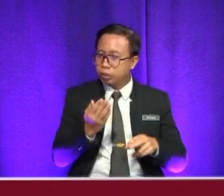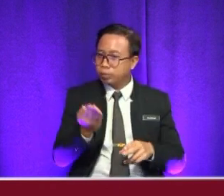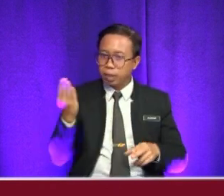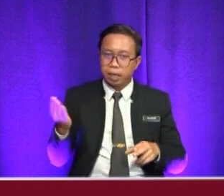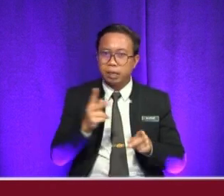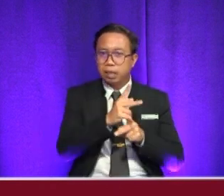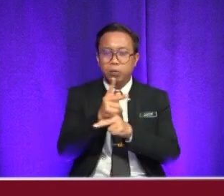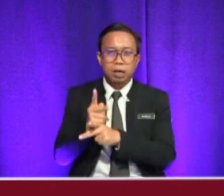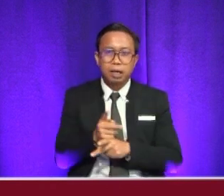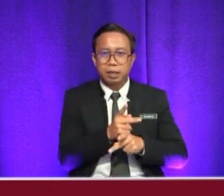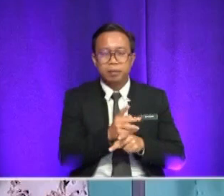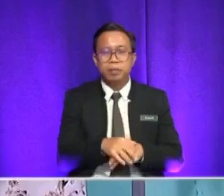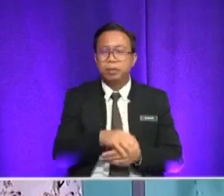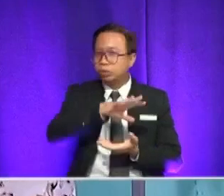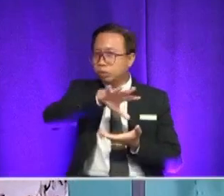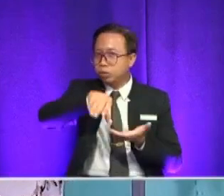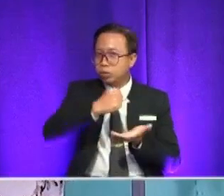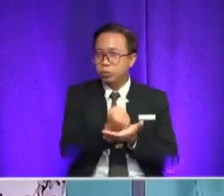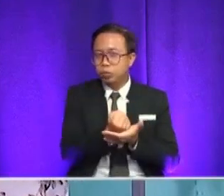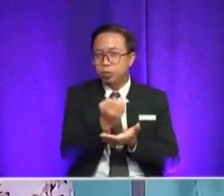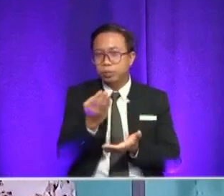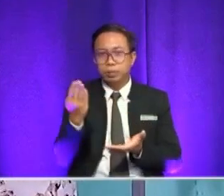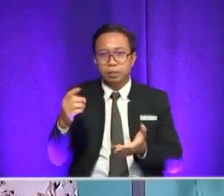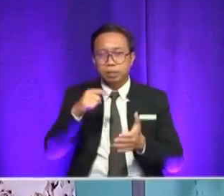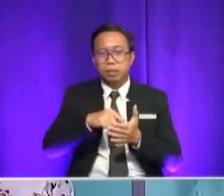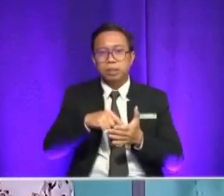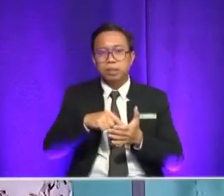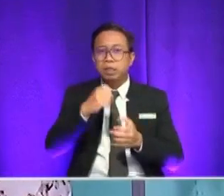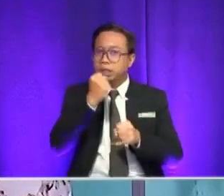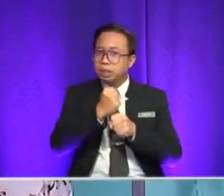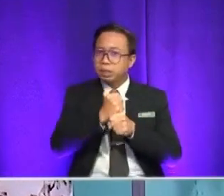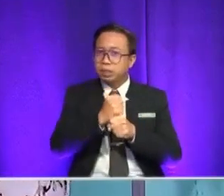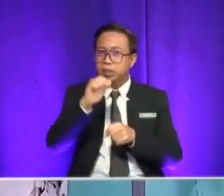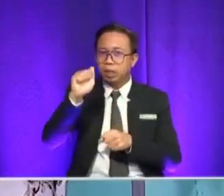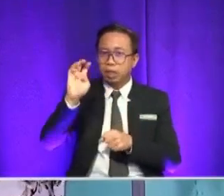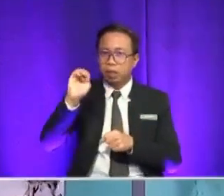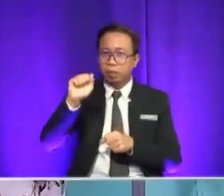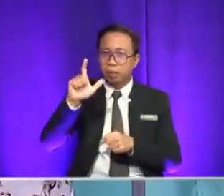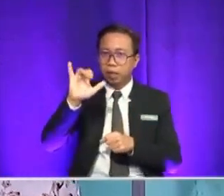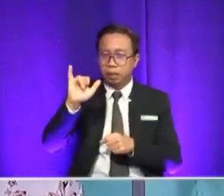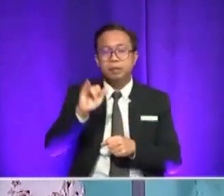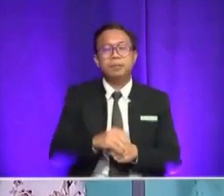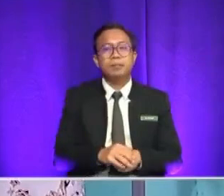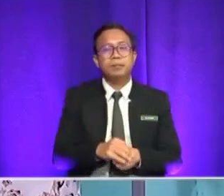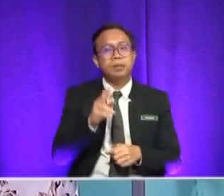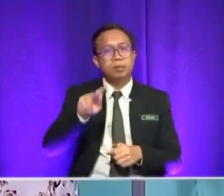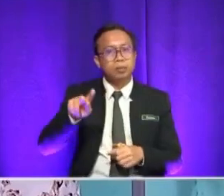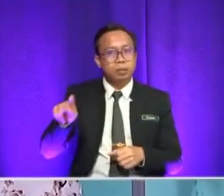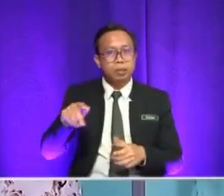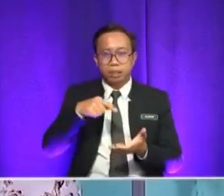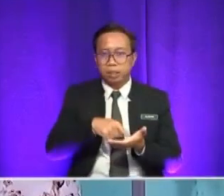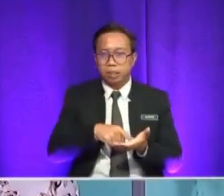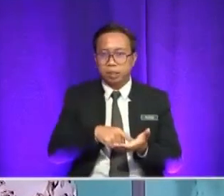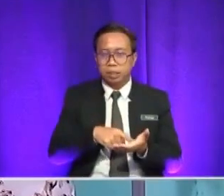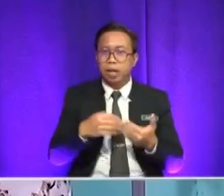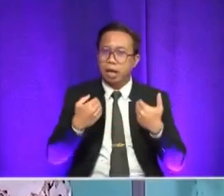kawalan. Okey, semua prosedur yang berkaitan dengan kerja amali, okey, untuk pengetahuan Encik Akmal, pelajar-pelajar MPV ni